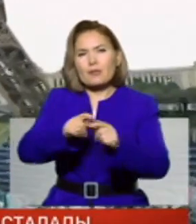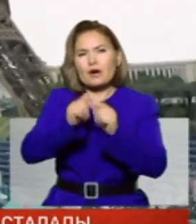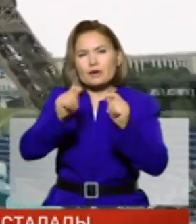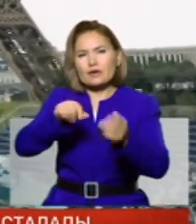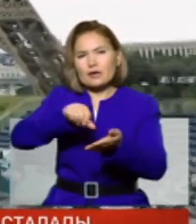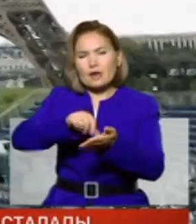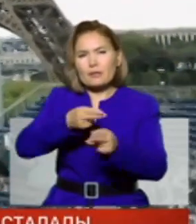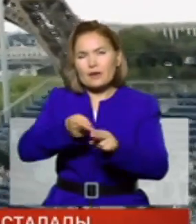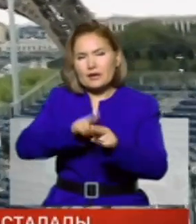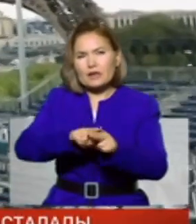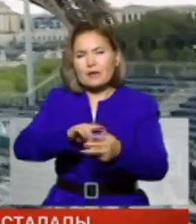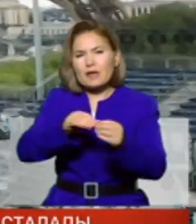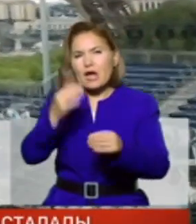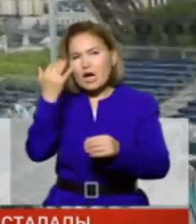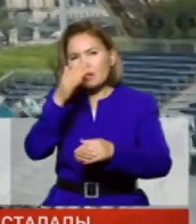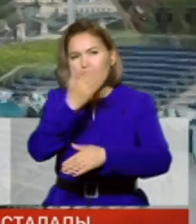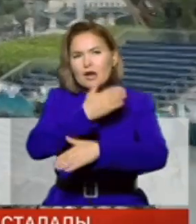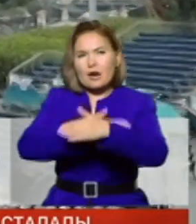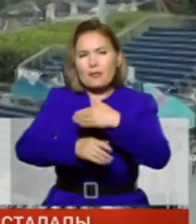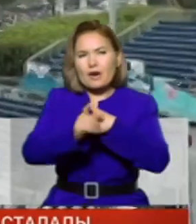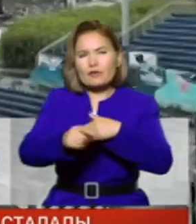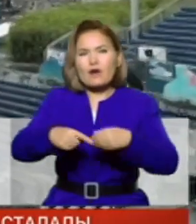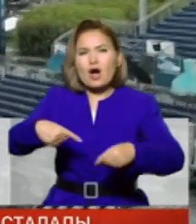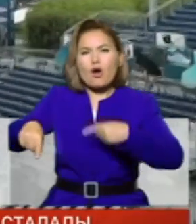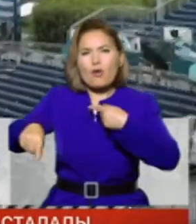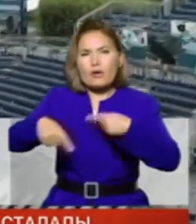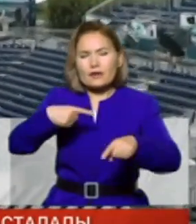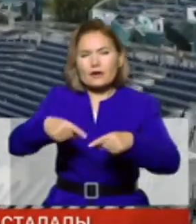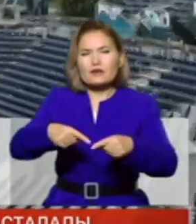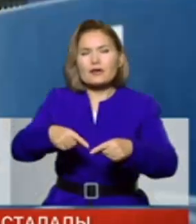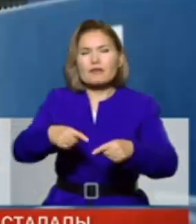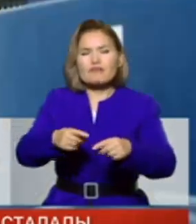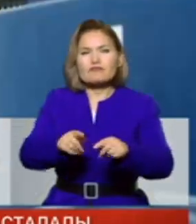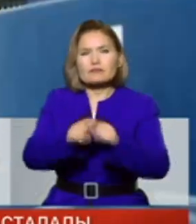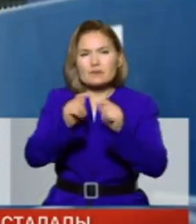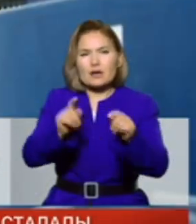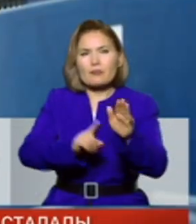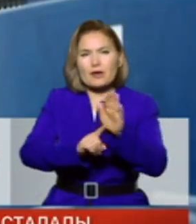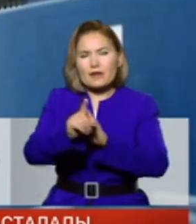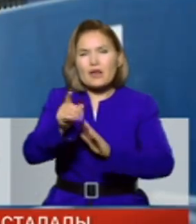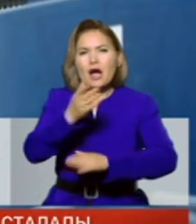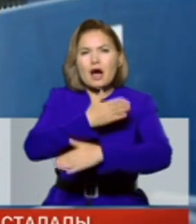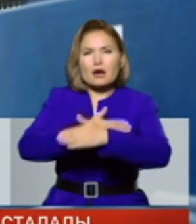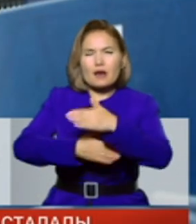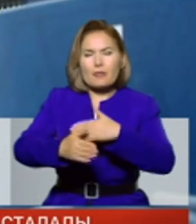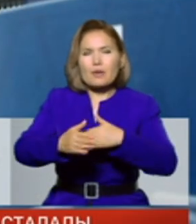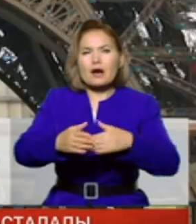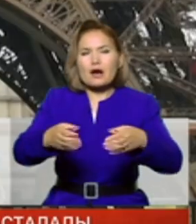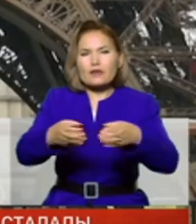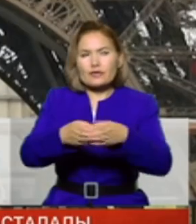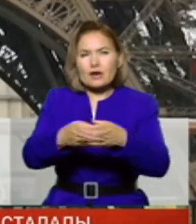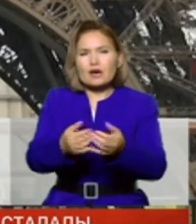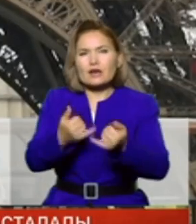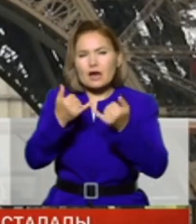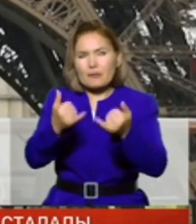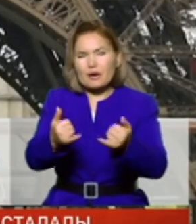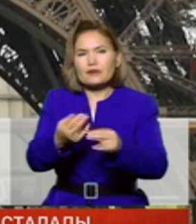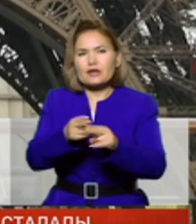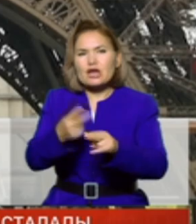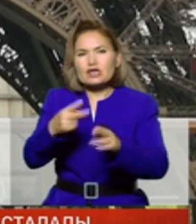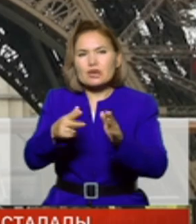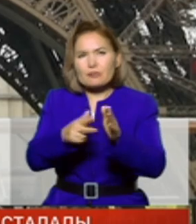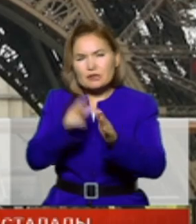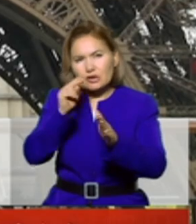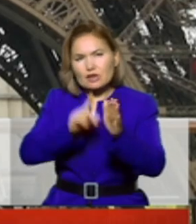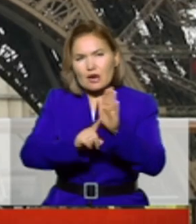еді. Енді сол алаңда зағип жандар арасында футбол матчы өтеді. Паралимпиадалық ойындар тамыздың 28-інде басталып,